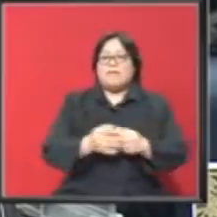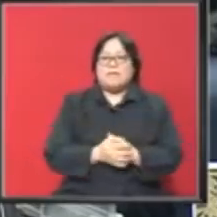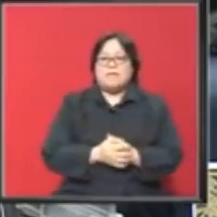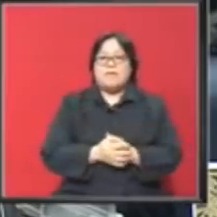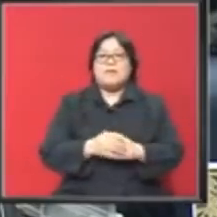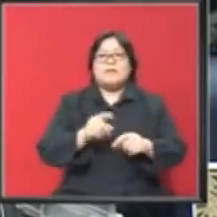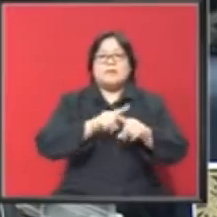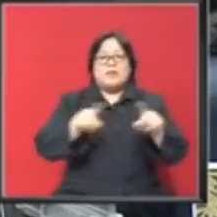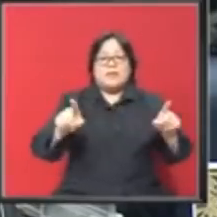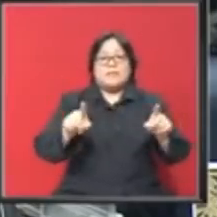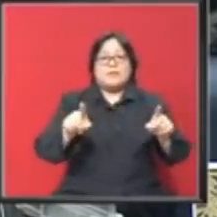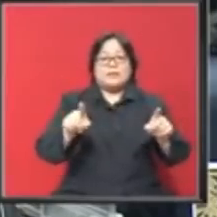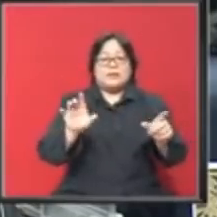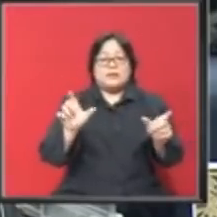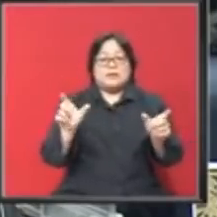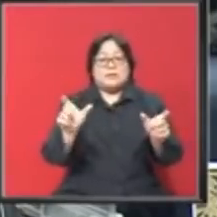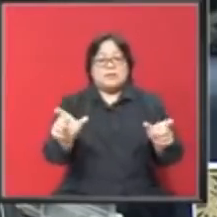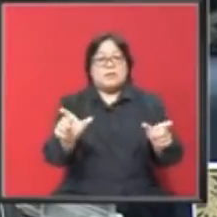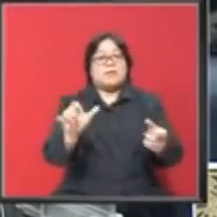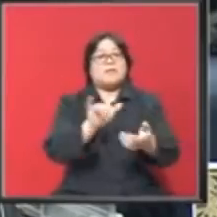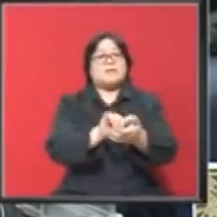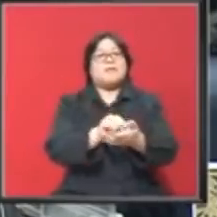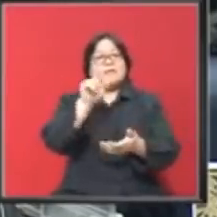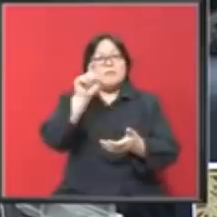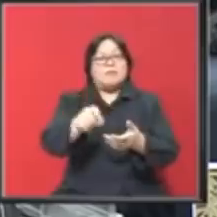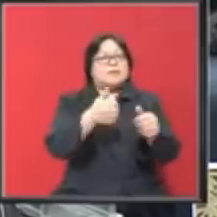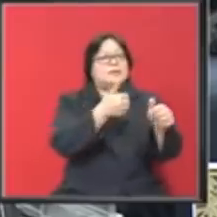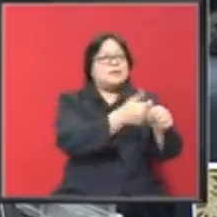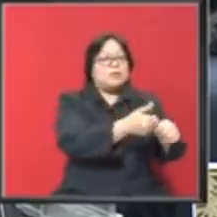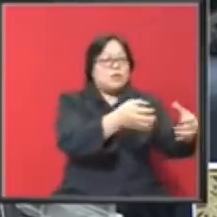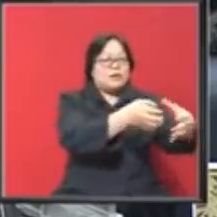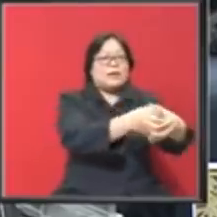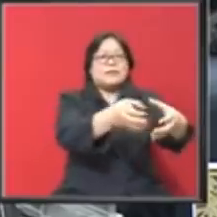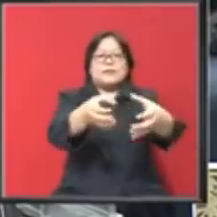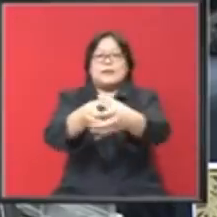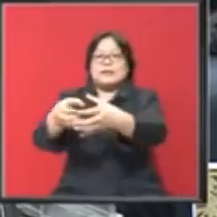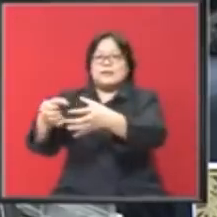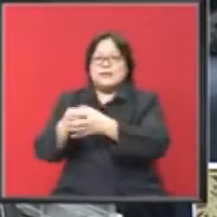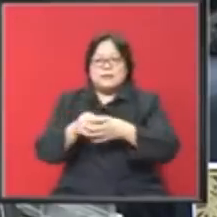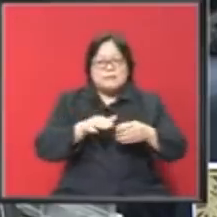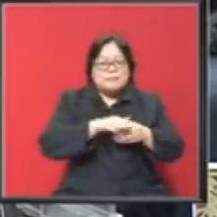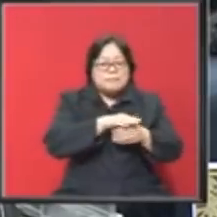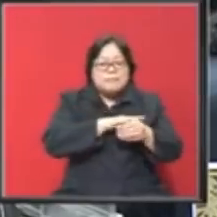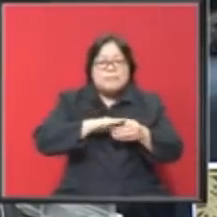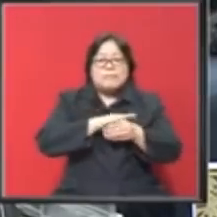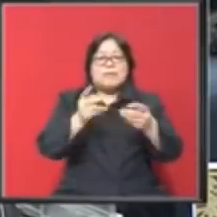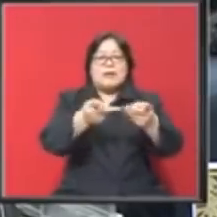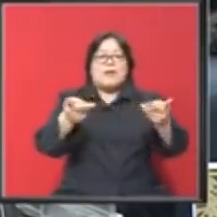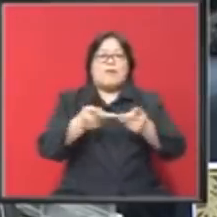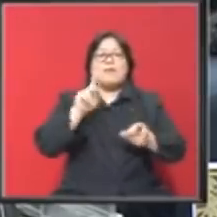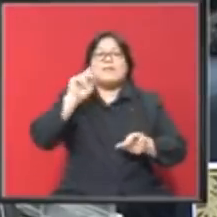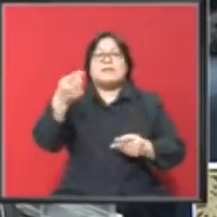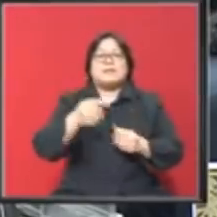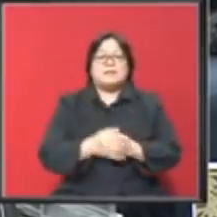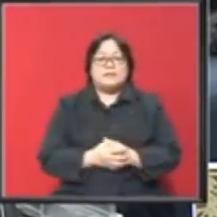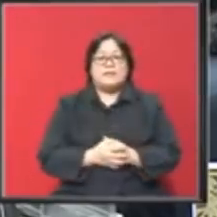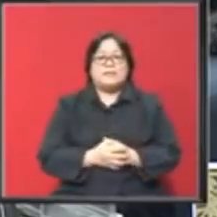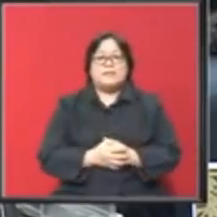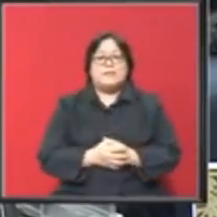terhadap Harus terhadqp kepada crusher dan sekelilingnya saja di luar